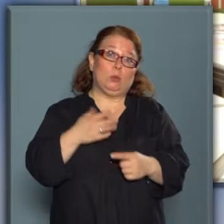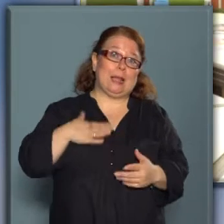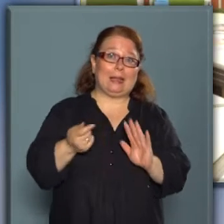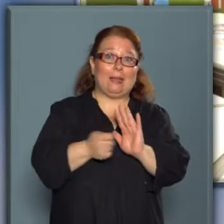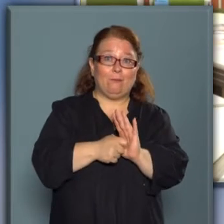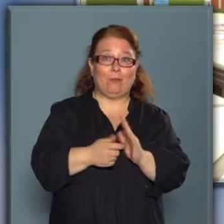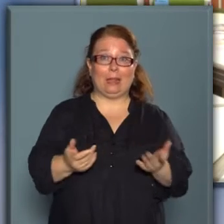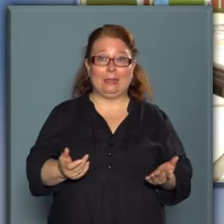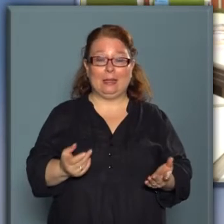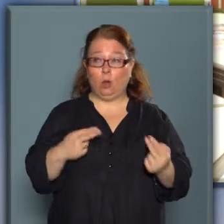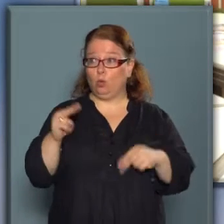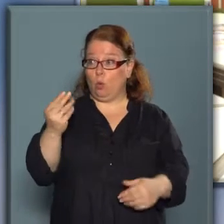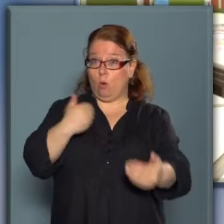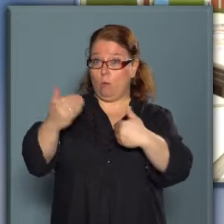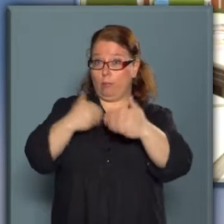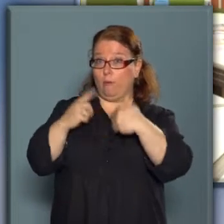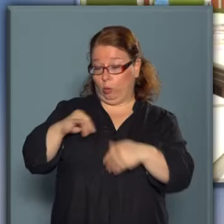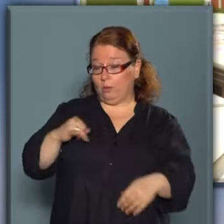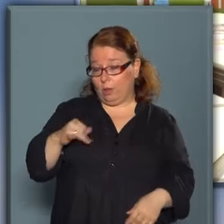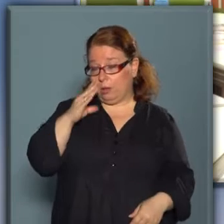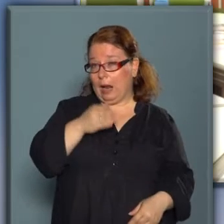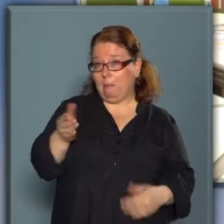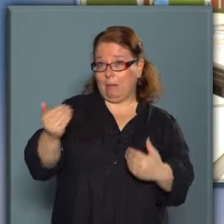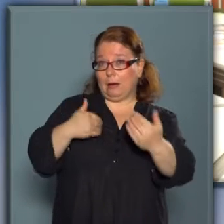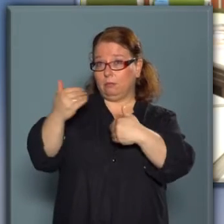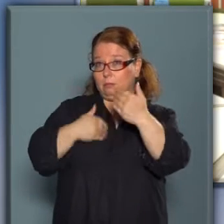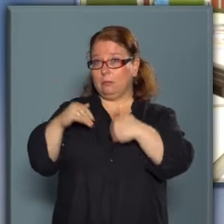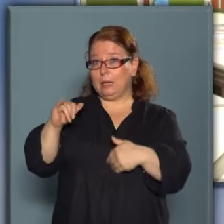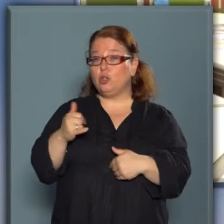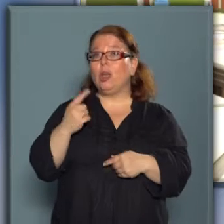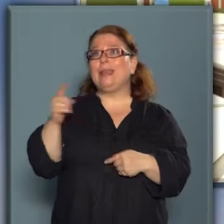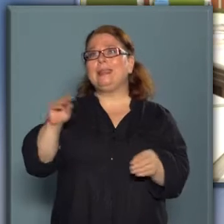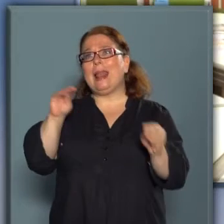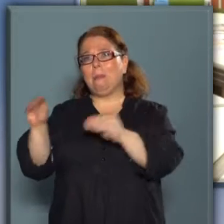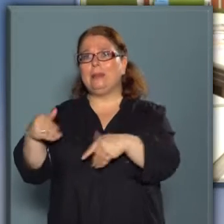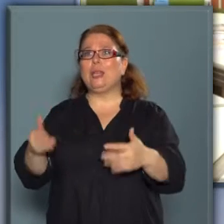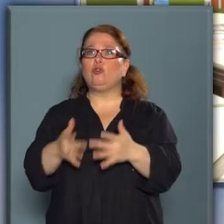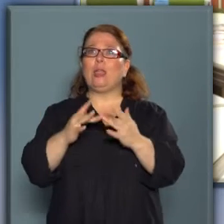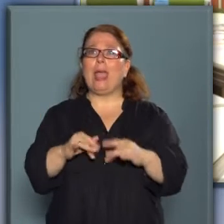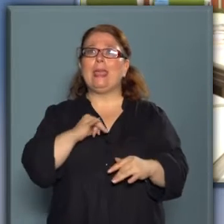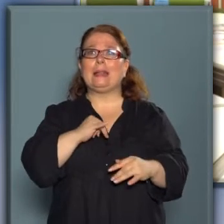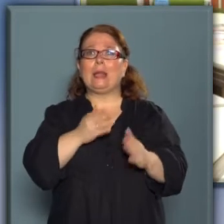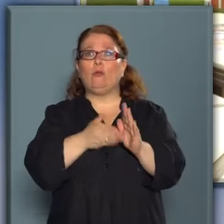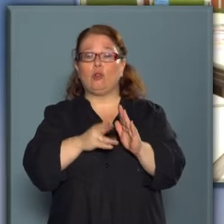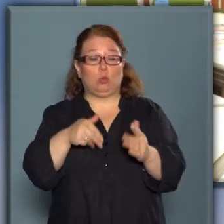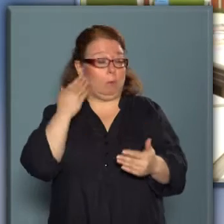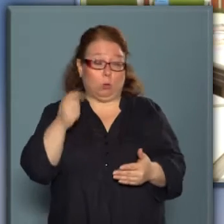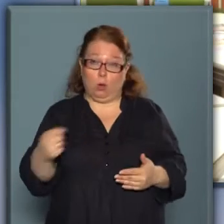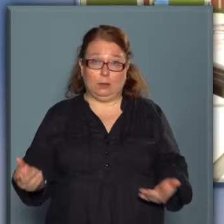szeretnék vásárolni, többen megkerestek fiatalabb emberek is, hogy a kitelepítésre vagy a helyi érdekű vasútunk, és nem tudok